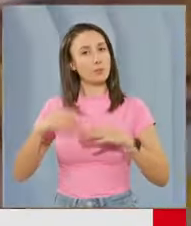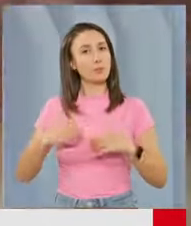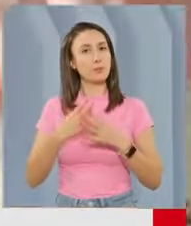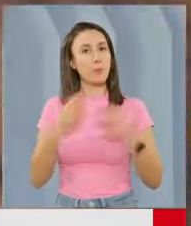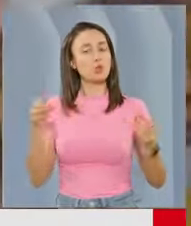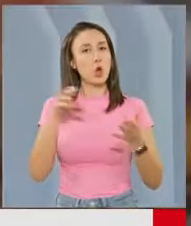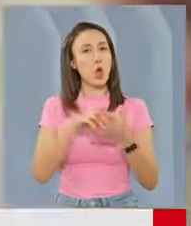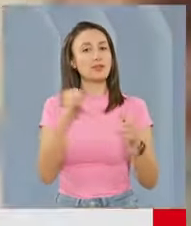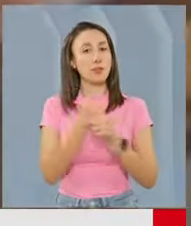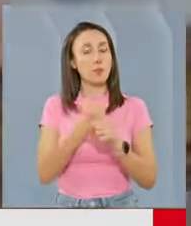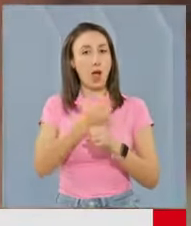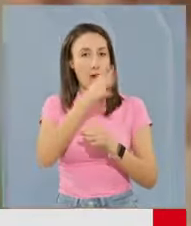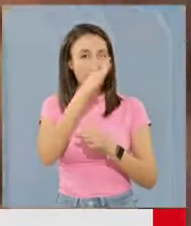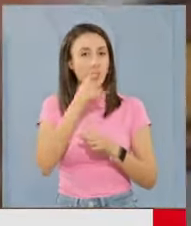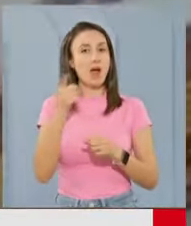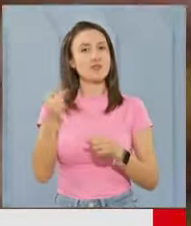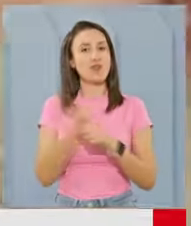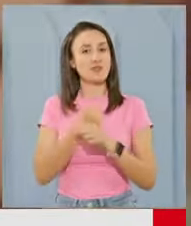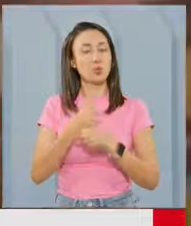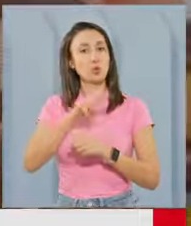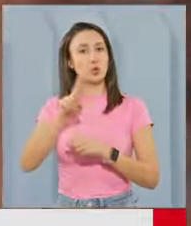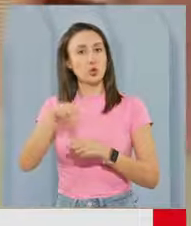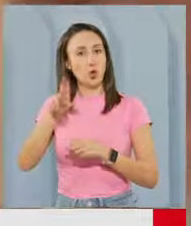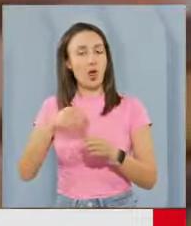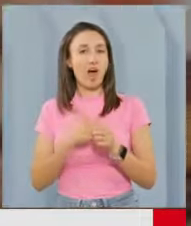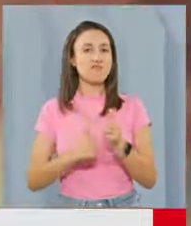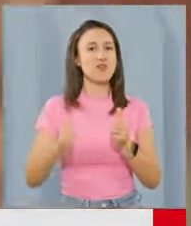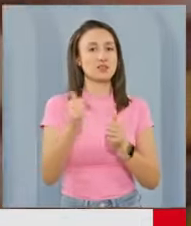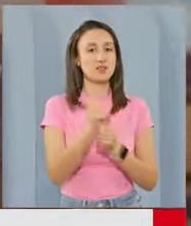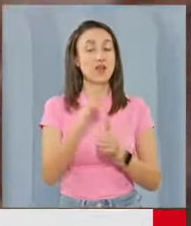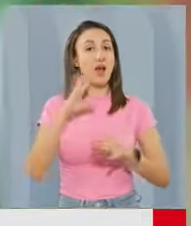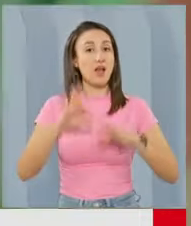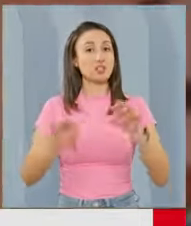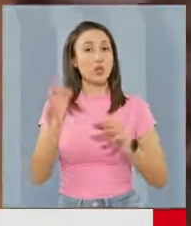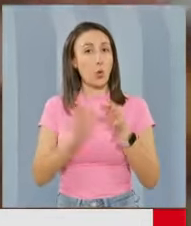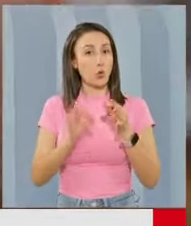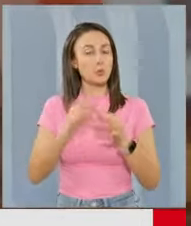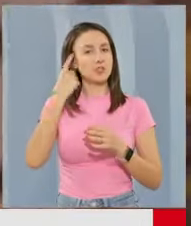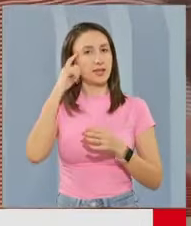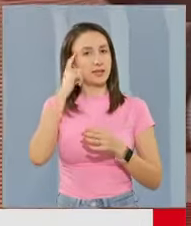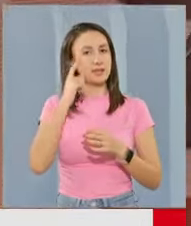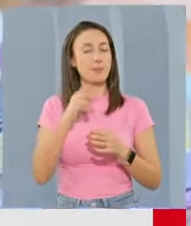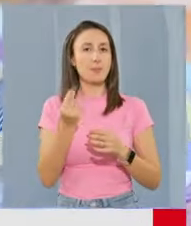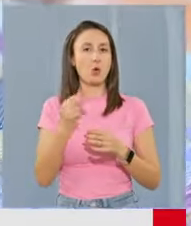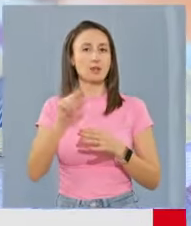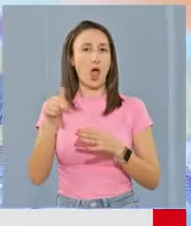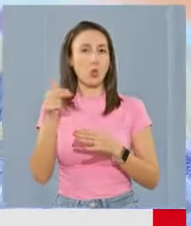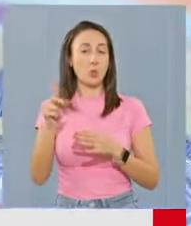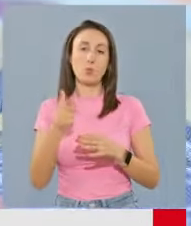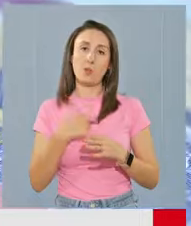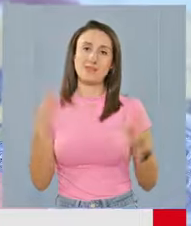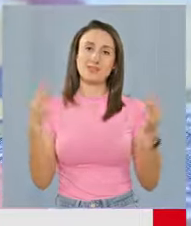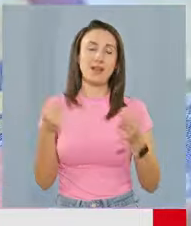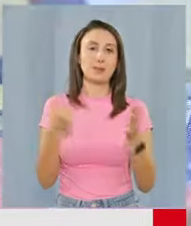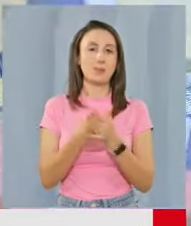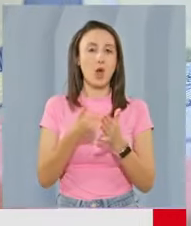multe locuri de muncă în Aprilie ceea ce a făcut ca dolarul să avanseze de altfel analiștii economici preconizează că moneda Euro ar putea să scadă până